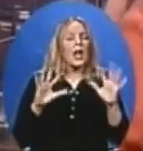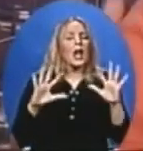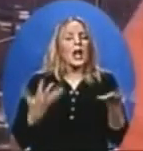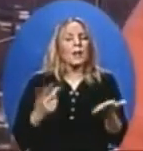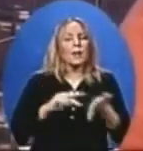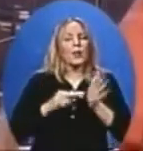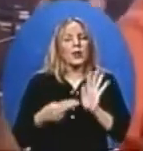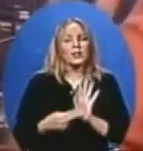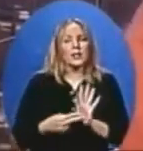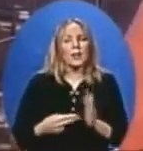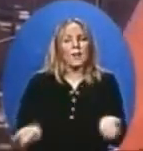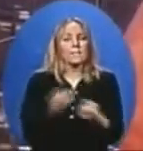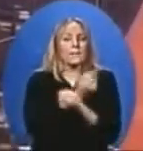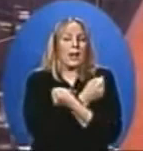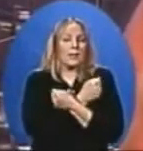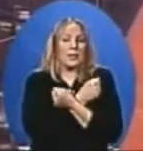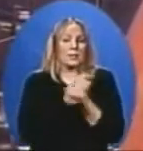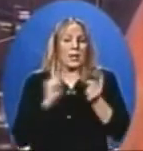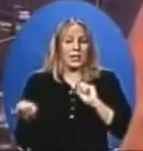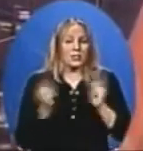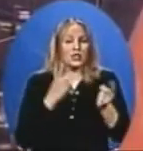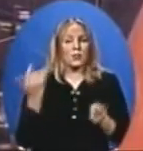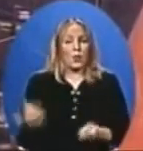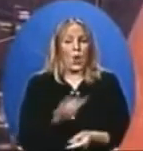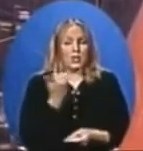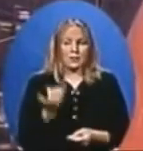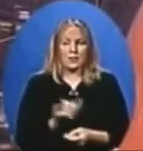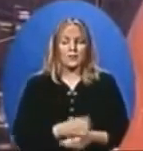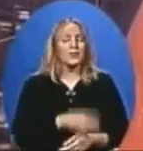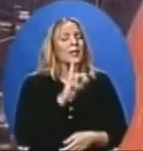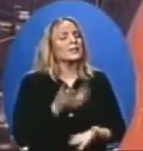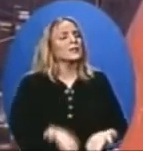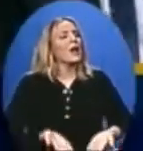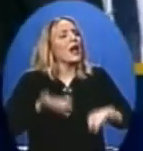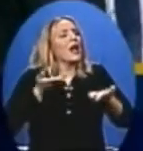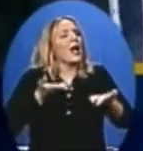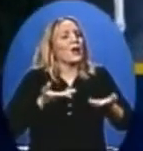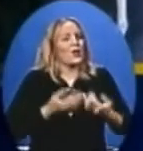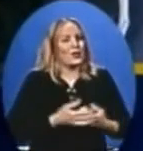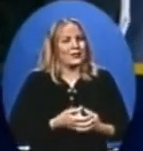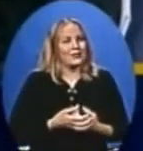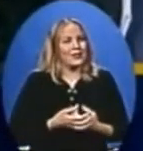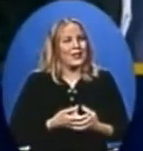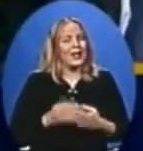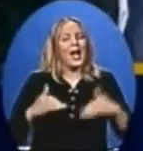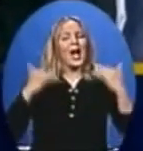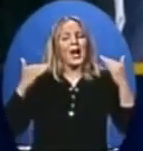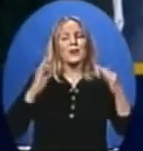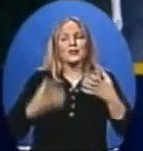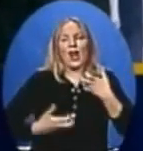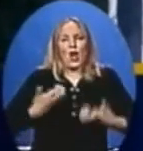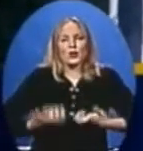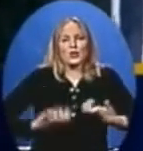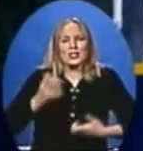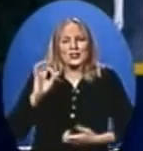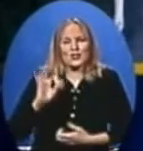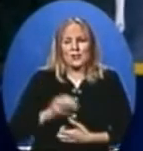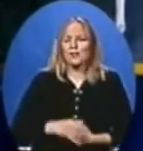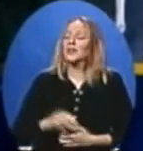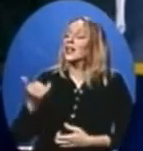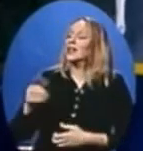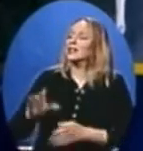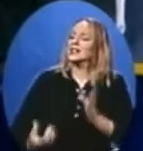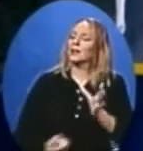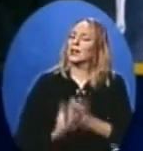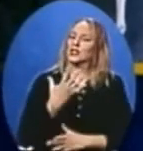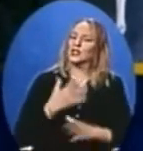למה פוליטיקאים מחבקים אחד את השני כל הזמן? כי הם צריכים להעלות את הרמה של ההורמון. כי הם צריכים ליצור אמון,